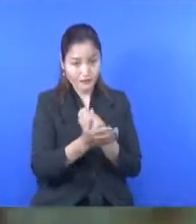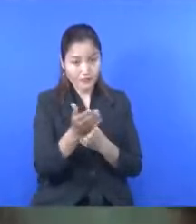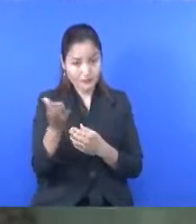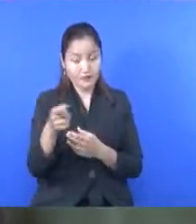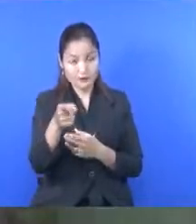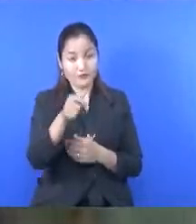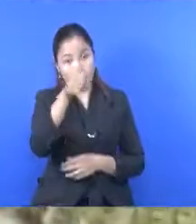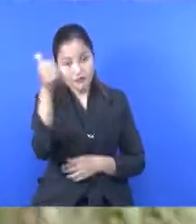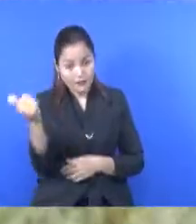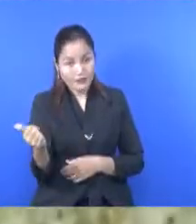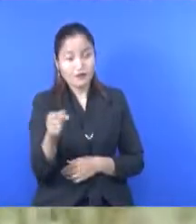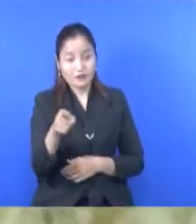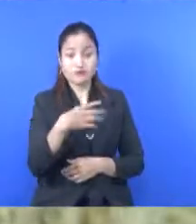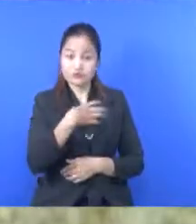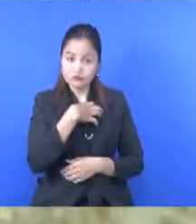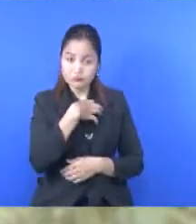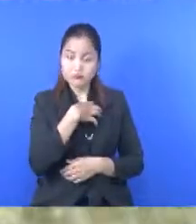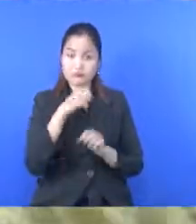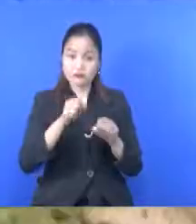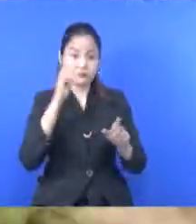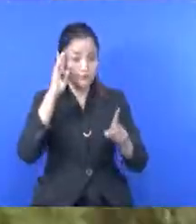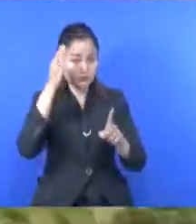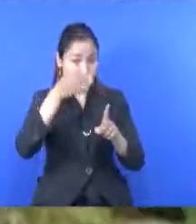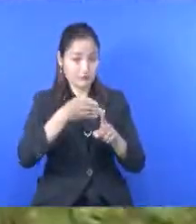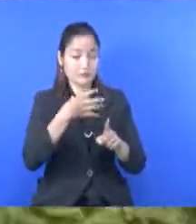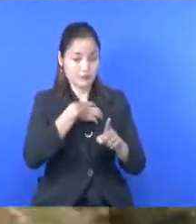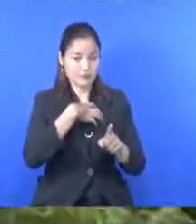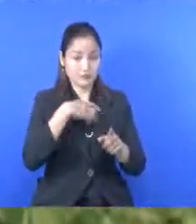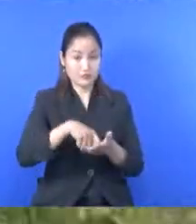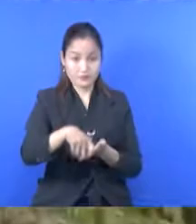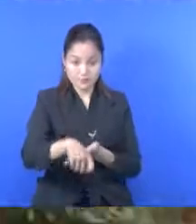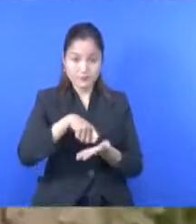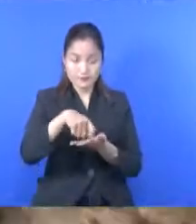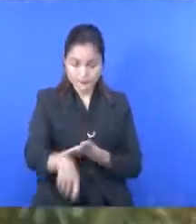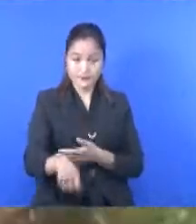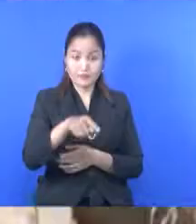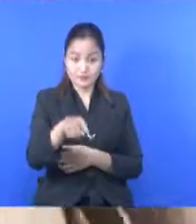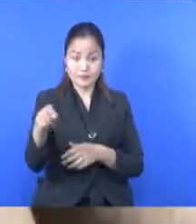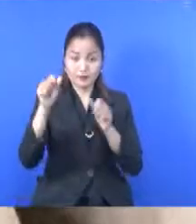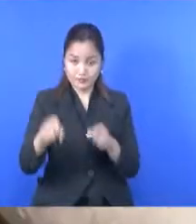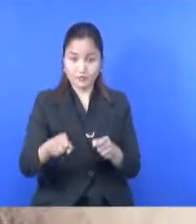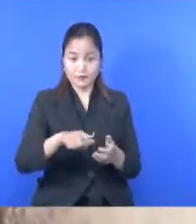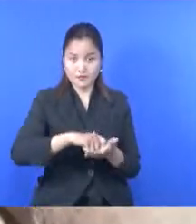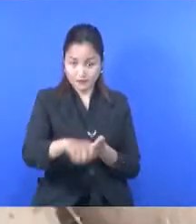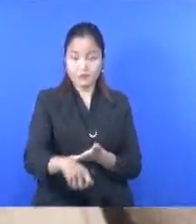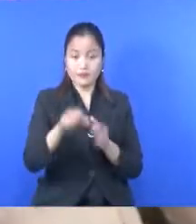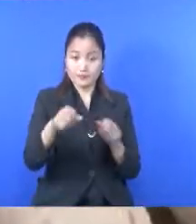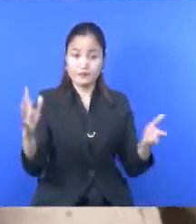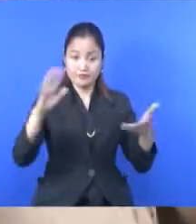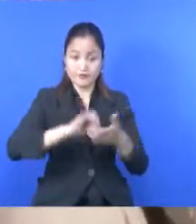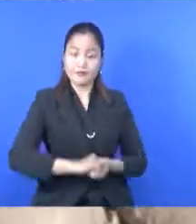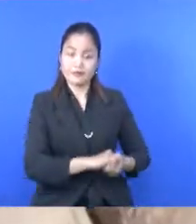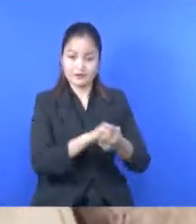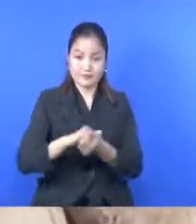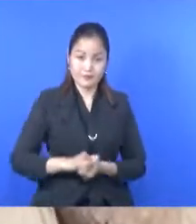ម៉ៅកានានាដែលមានបំណងនៅក្នុងការដាំដុះនិងប្រមូលផលដំឡូងមីឲ្យមកធ្វើការសហការដាំដុះដំណាំដំ